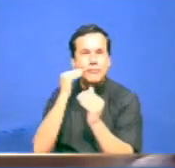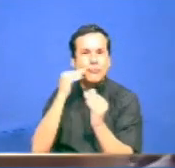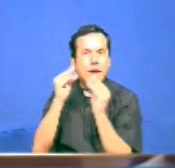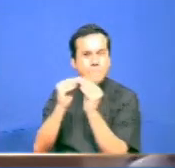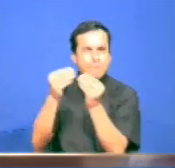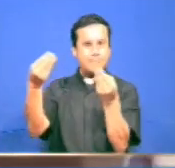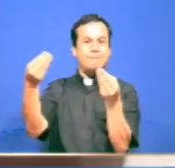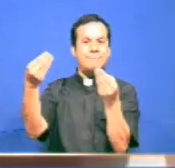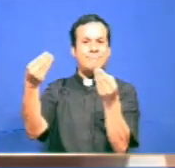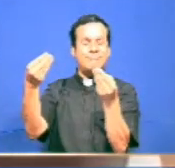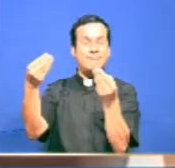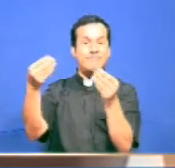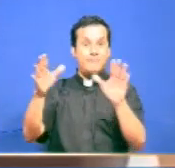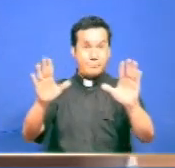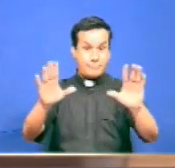Na tuombe.